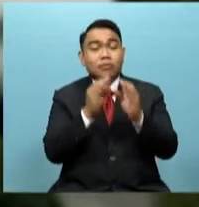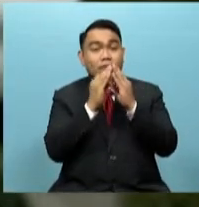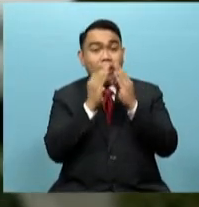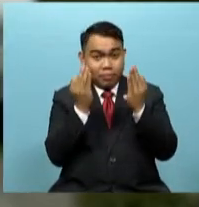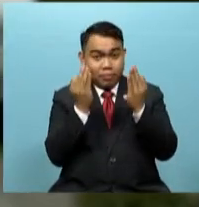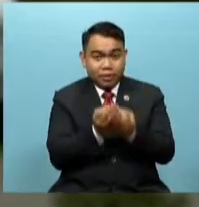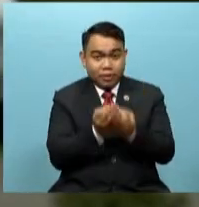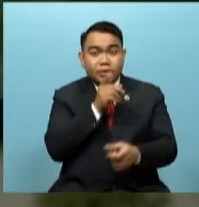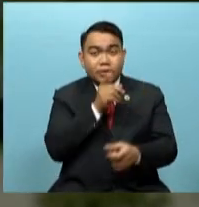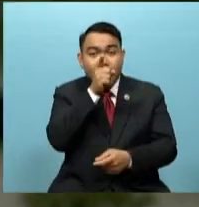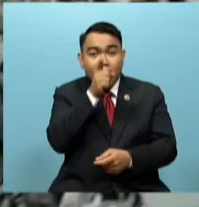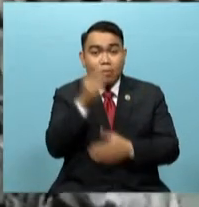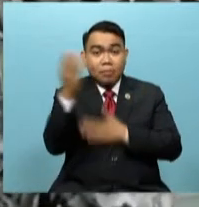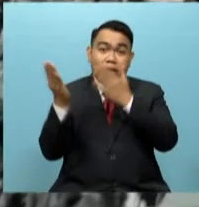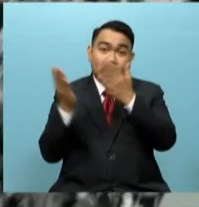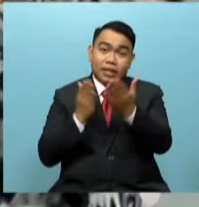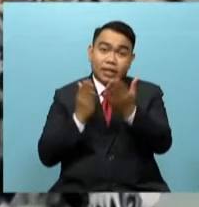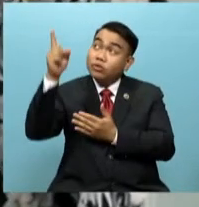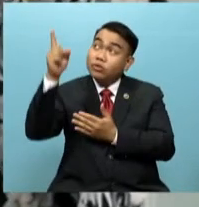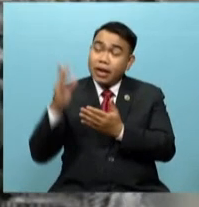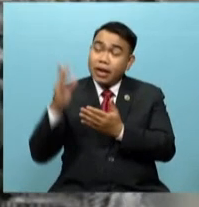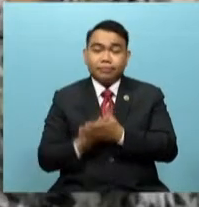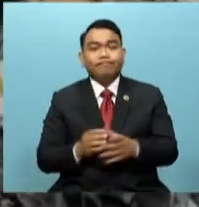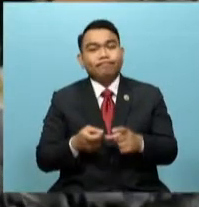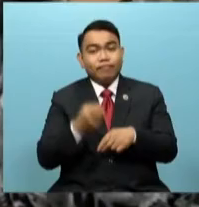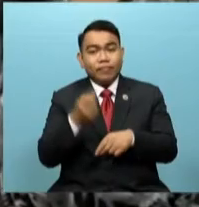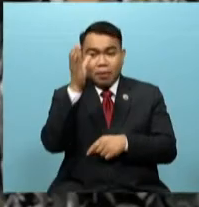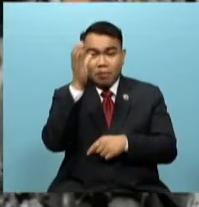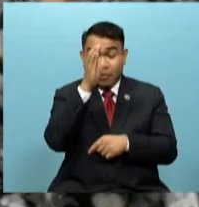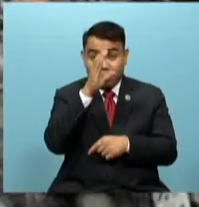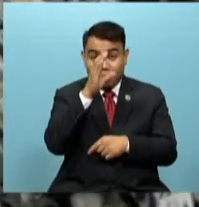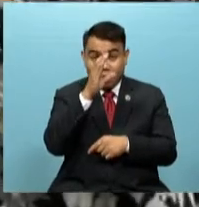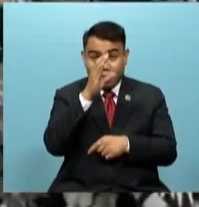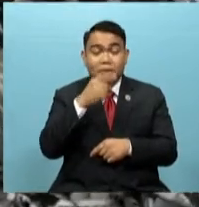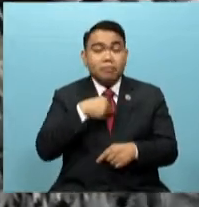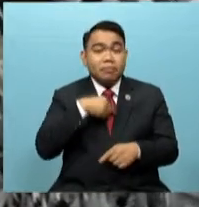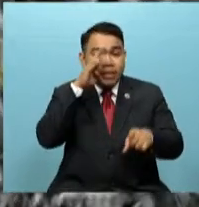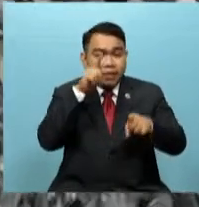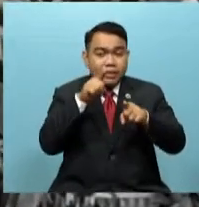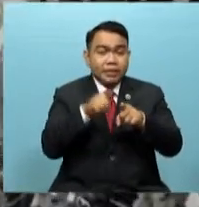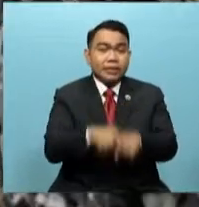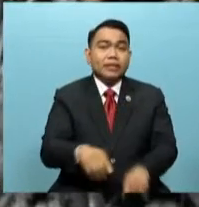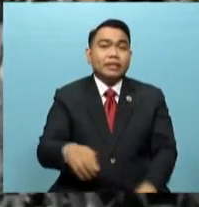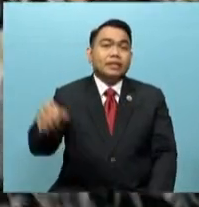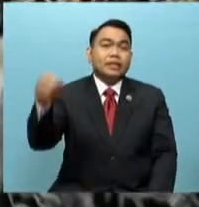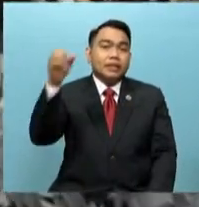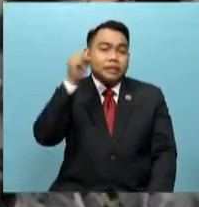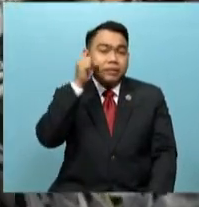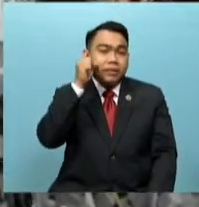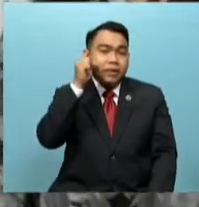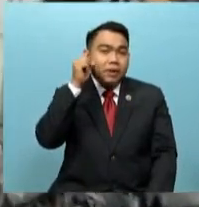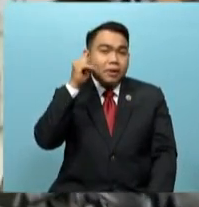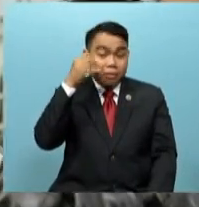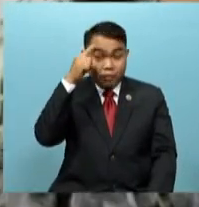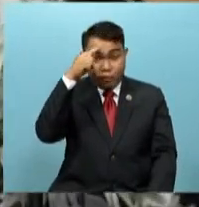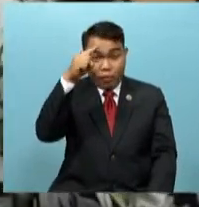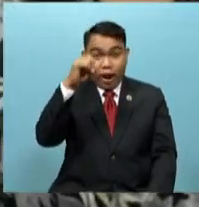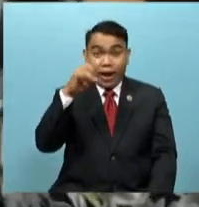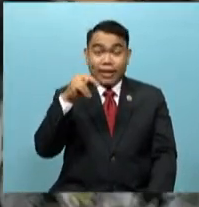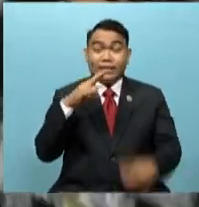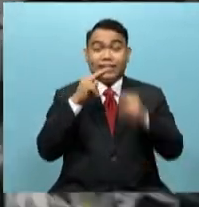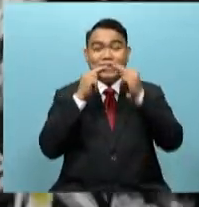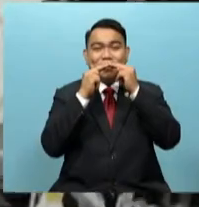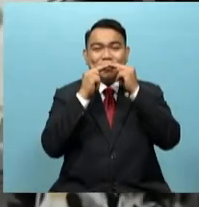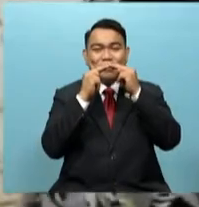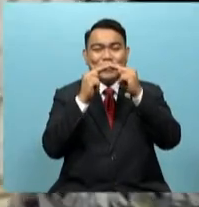paglilingkod sa Panginoong Diyos. Mula po rito sa Cebu City, Cebu, ako po ang kapatid na Jemima Janito para sa